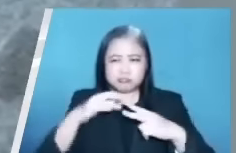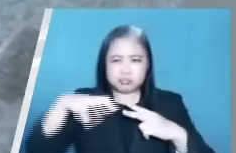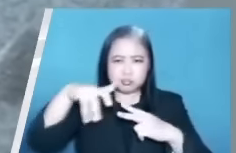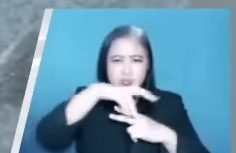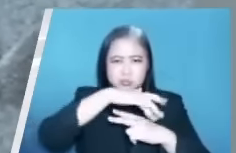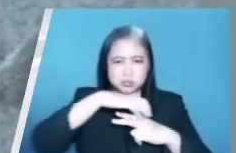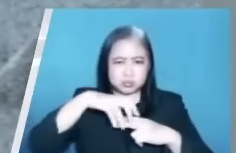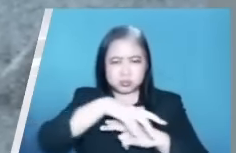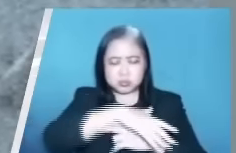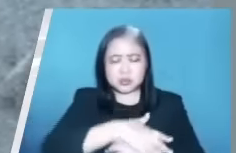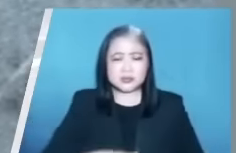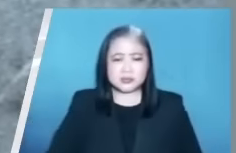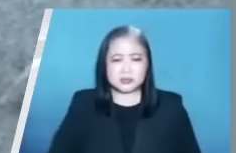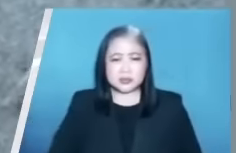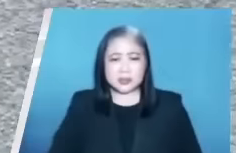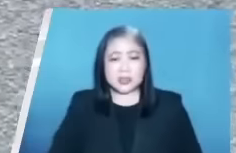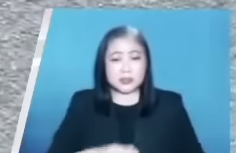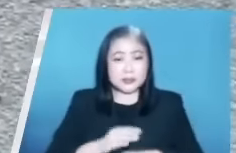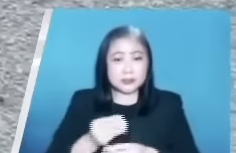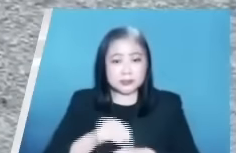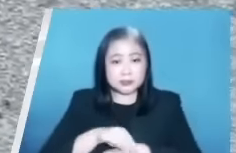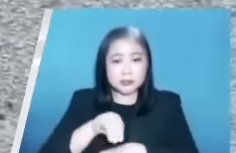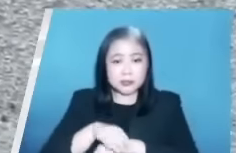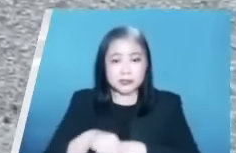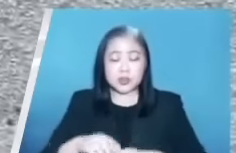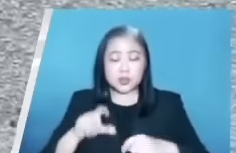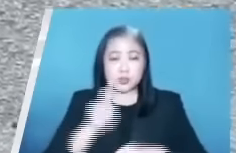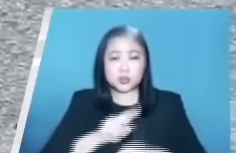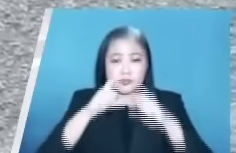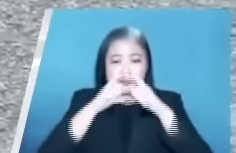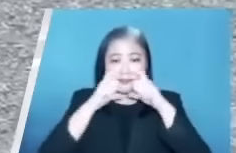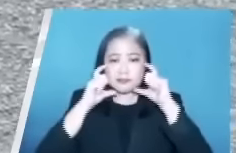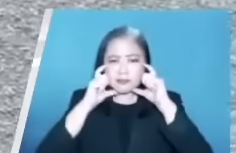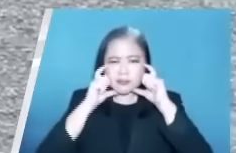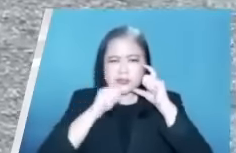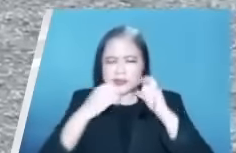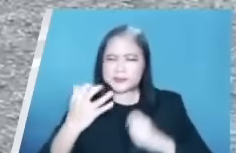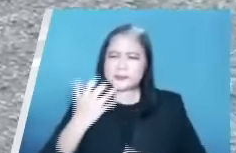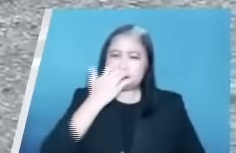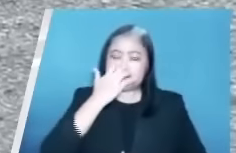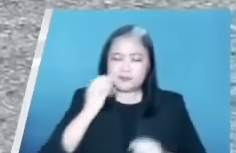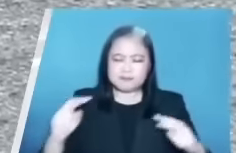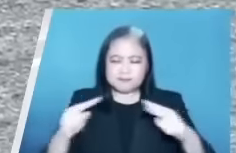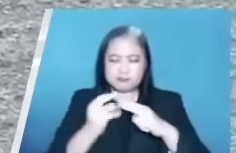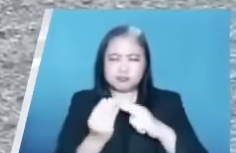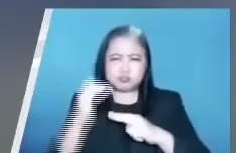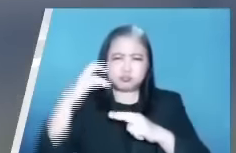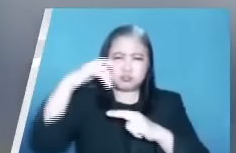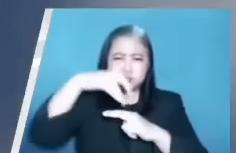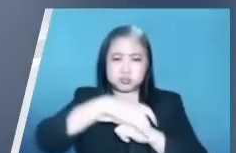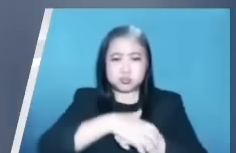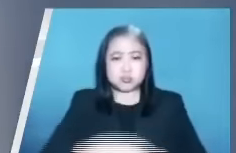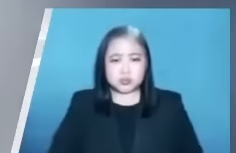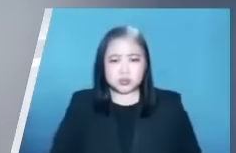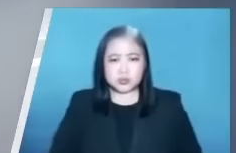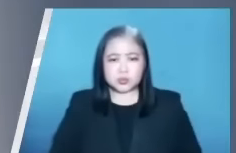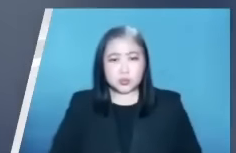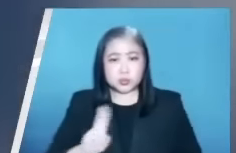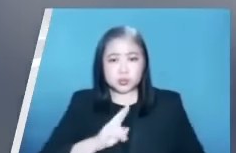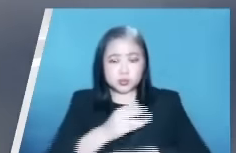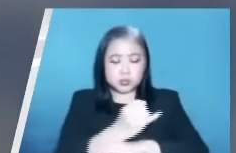Of Health magsuot ng face mask para hindi malanghap ang Ash fall mula sa bulkan magsuot din po ng mahahabang damit para